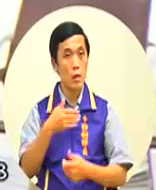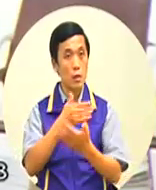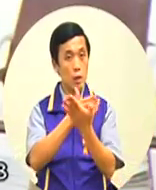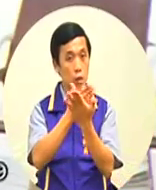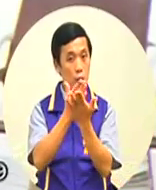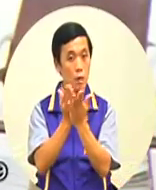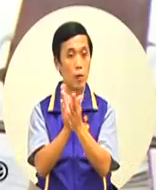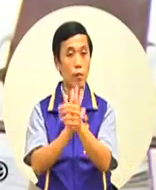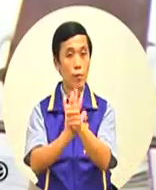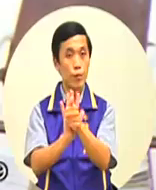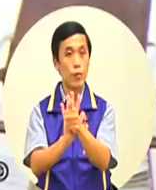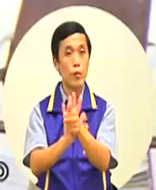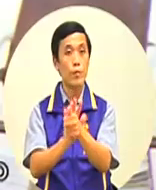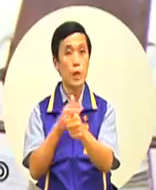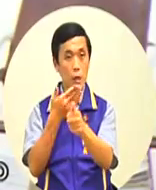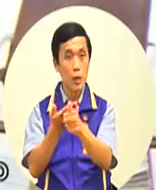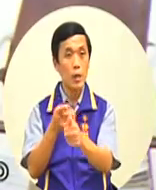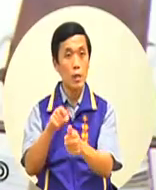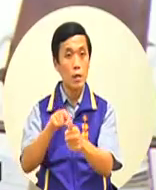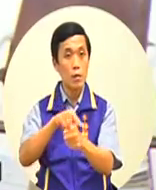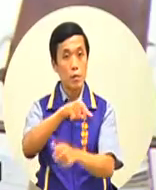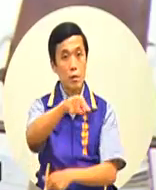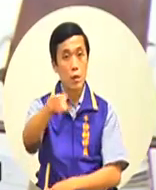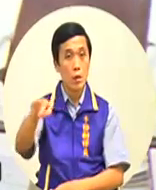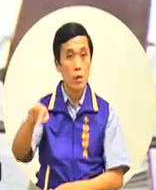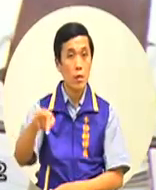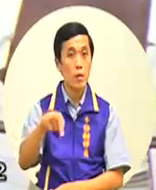务好他们可以